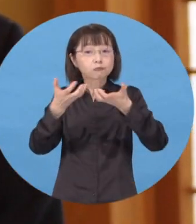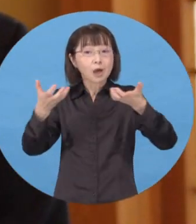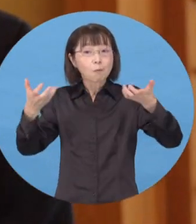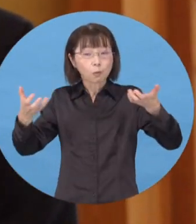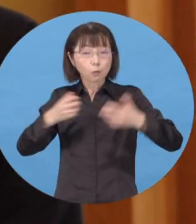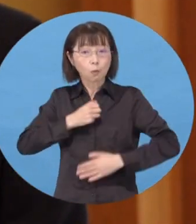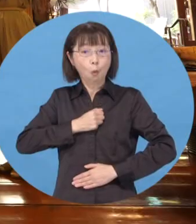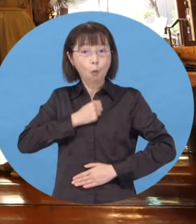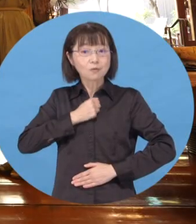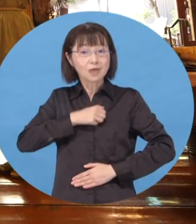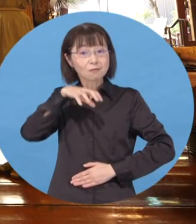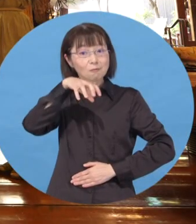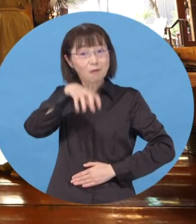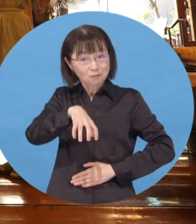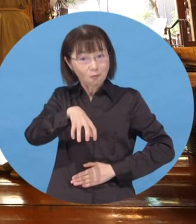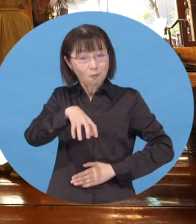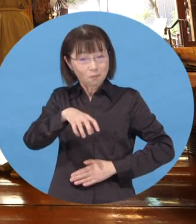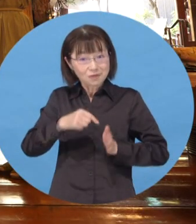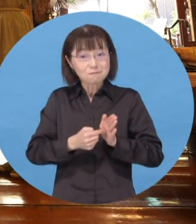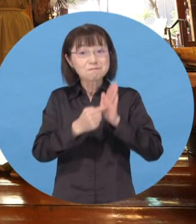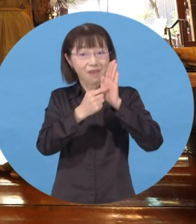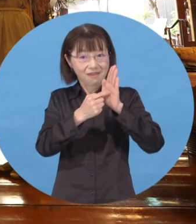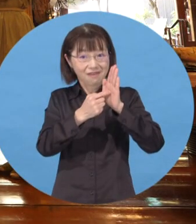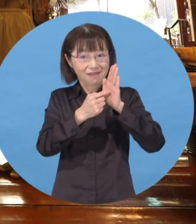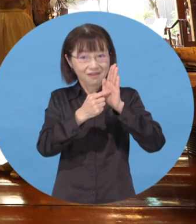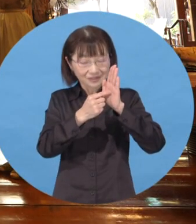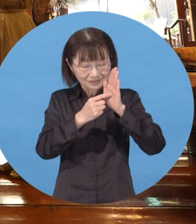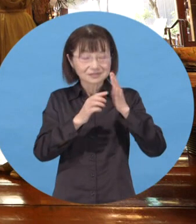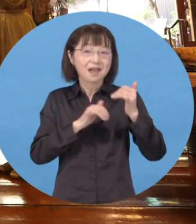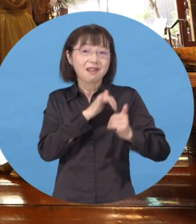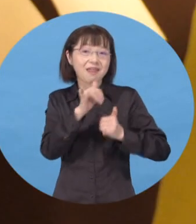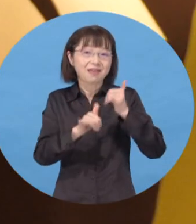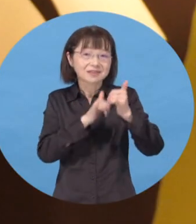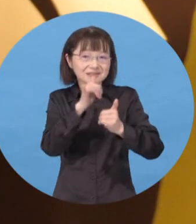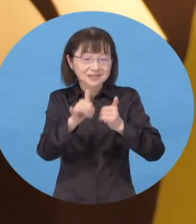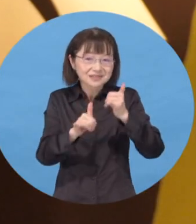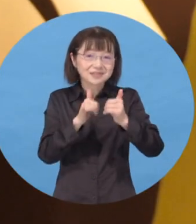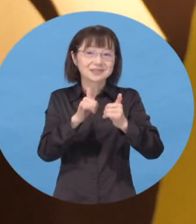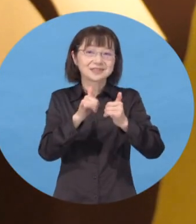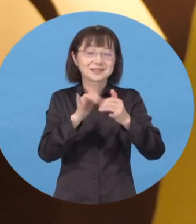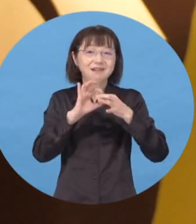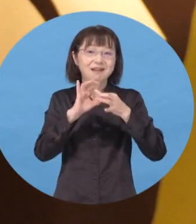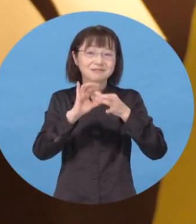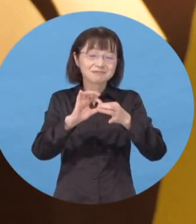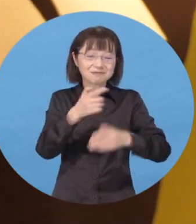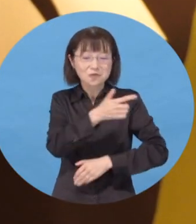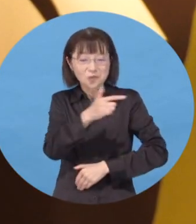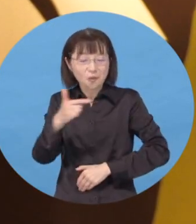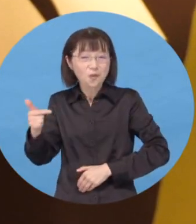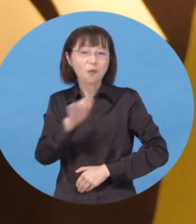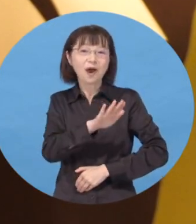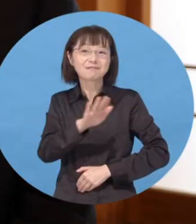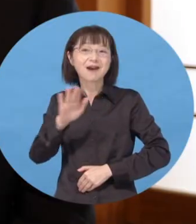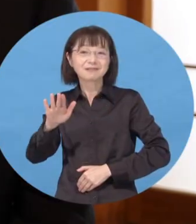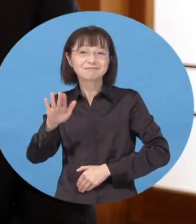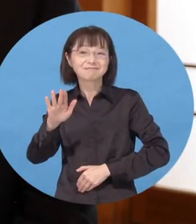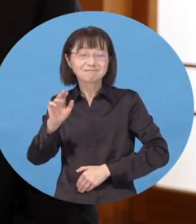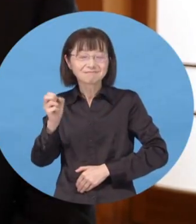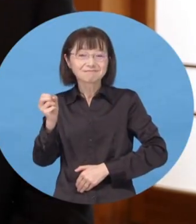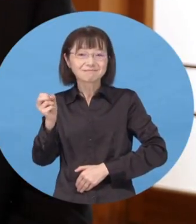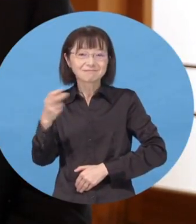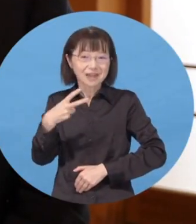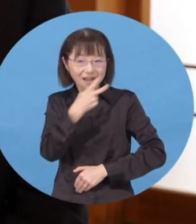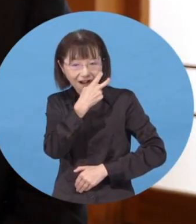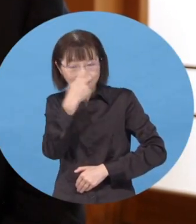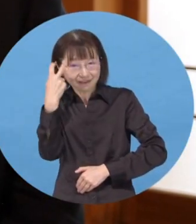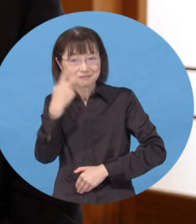キャッチフレーズにあるんですけども、歴史の建造物とかね、武田信玄にまつわるものとかいろいろありますので、再発見というかね、新しい伊